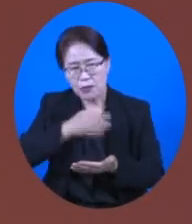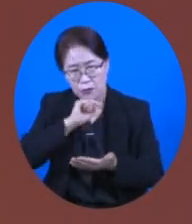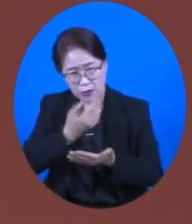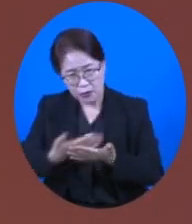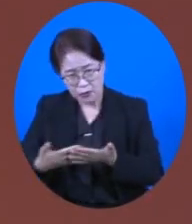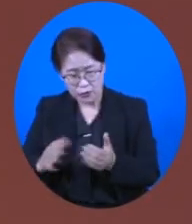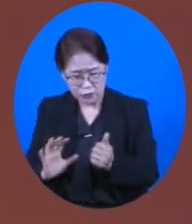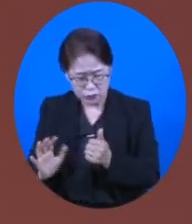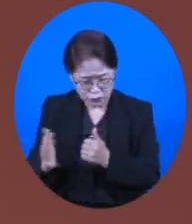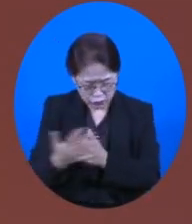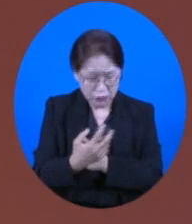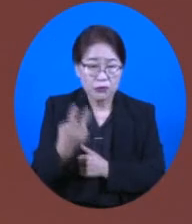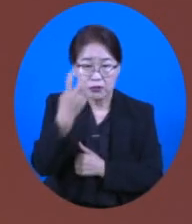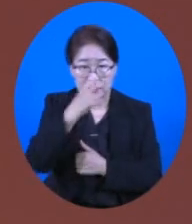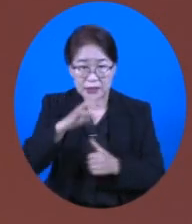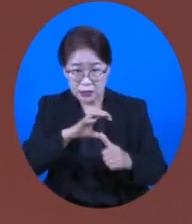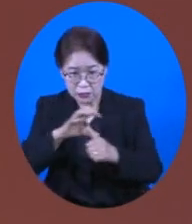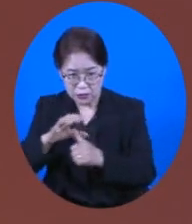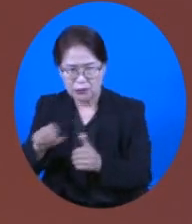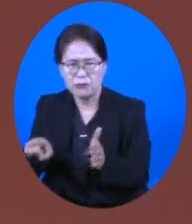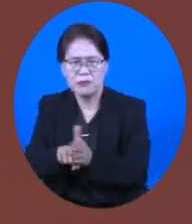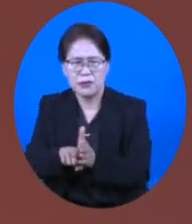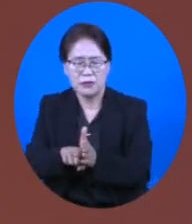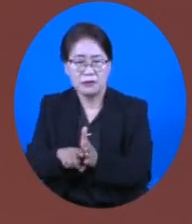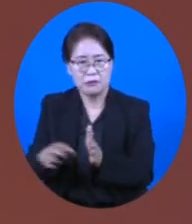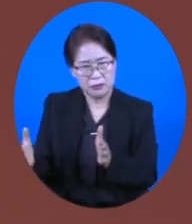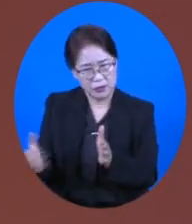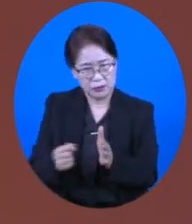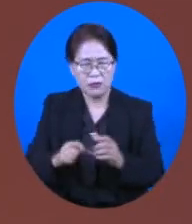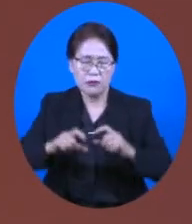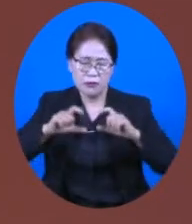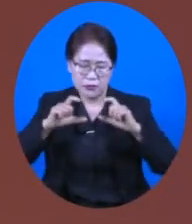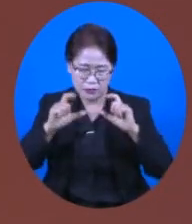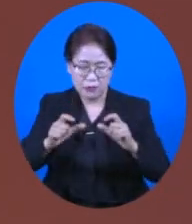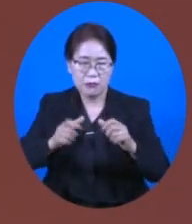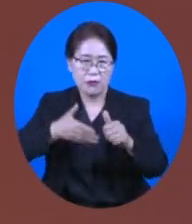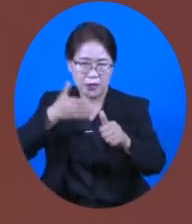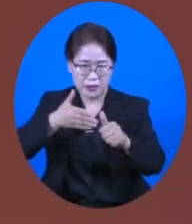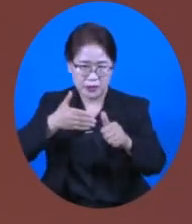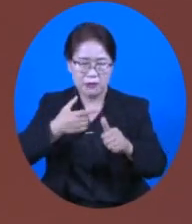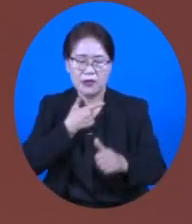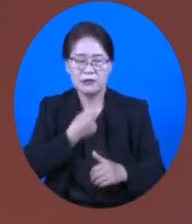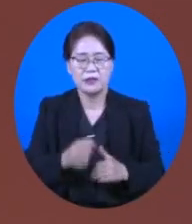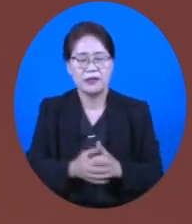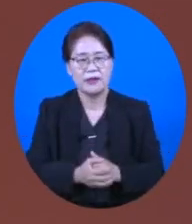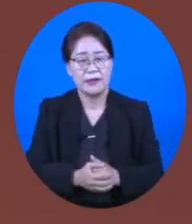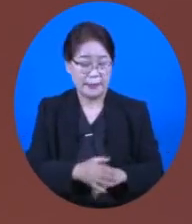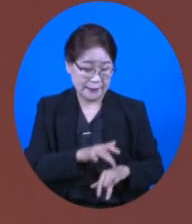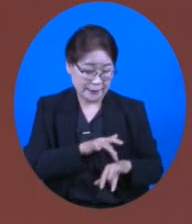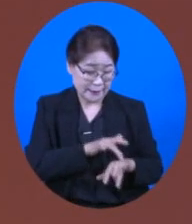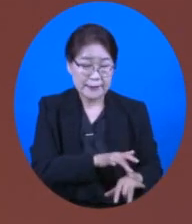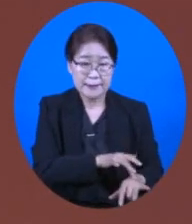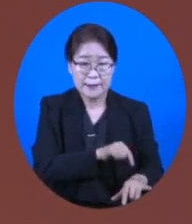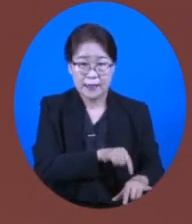두르고 지키고 있다라고 믿음으로 선포하시기를 바랍니다. 마귀는요